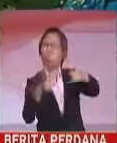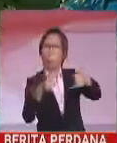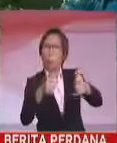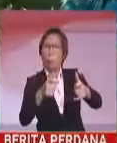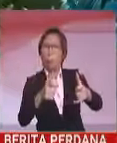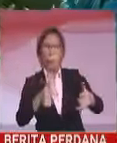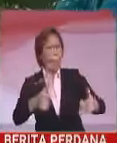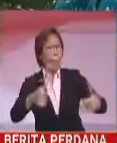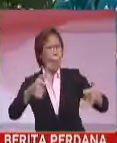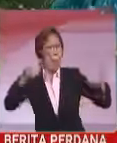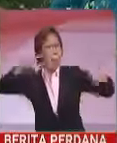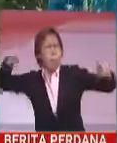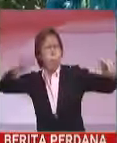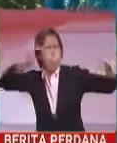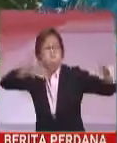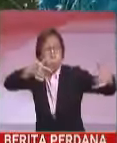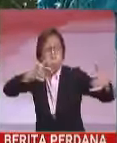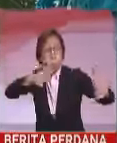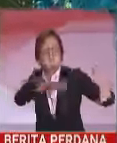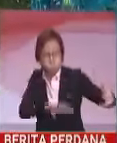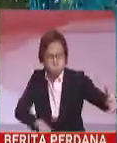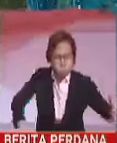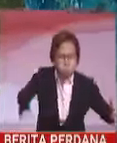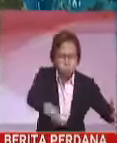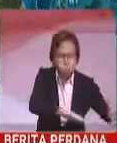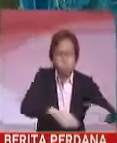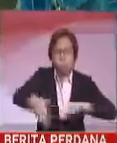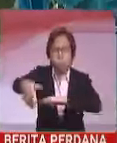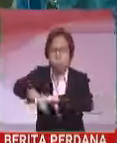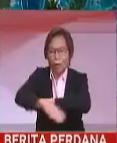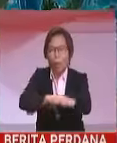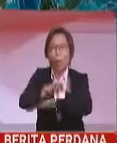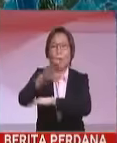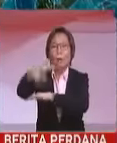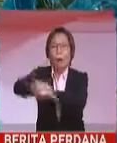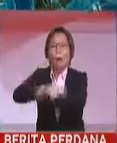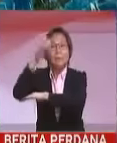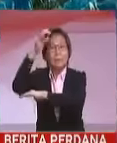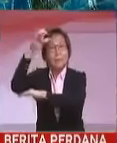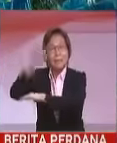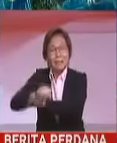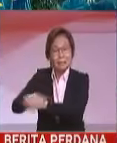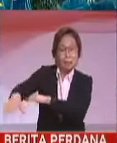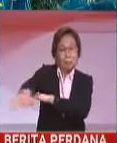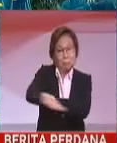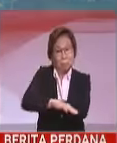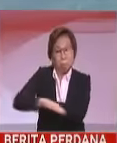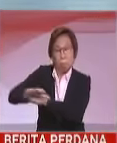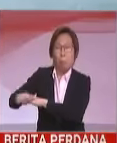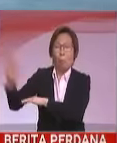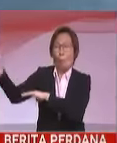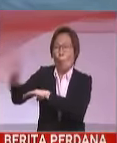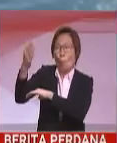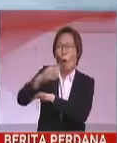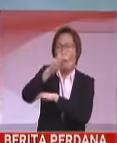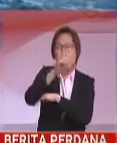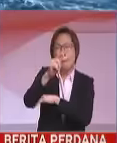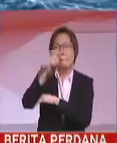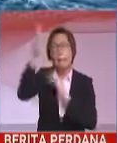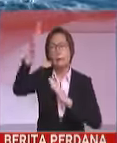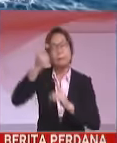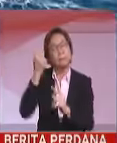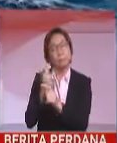kelajuannya agak kencang, terutamanya di sekitar kawasan perairan Laut China Selatan. Oleh itu, Met Malaysia masih lagi